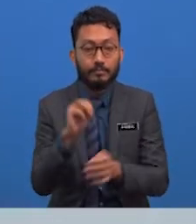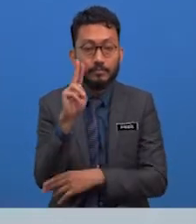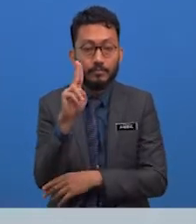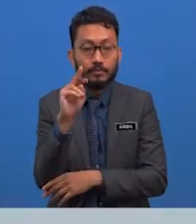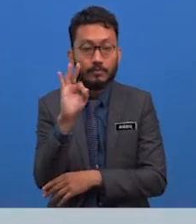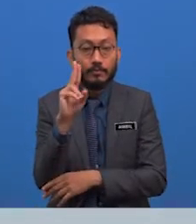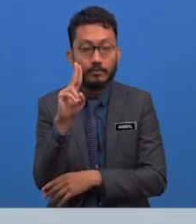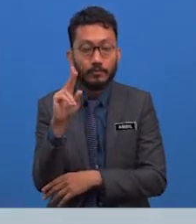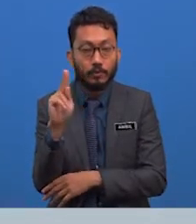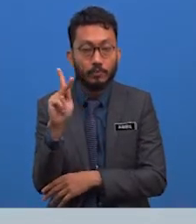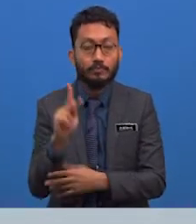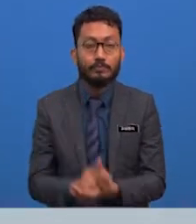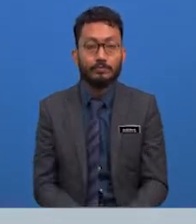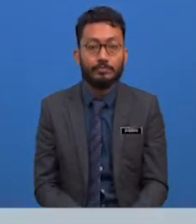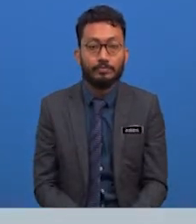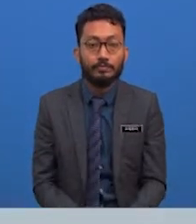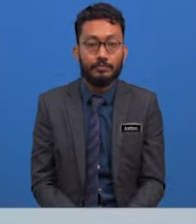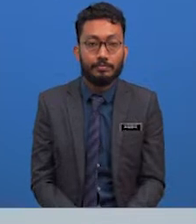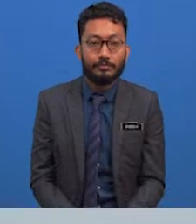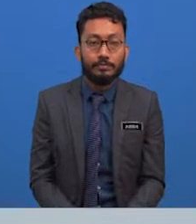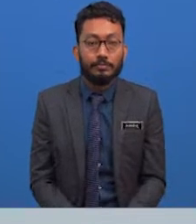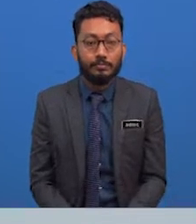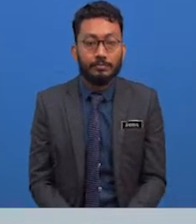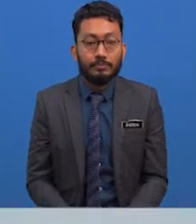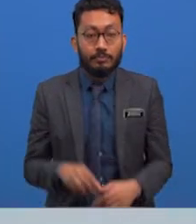arah penglihatan dengan garis mengufuk